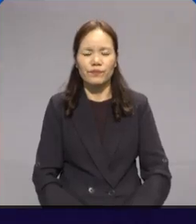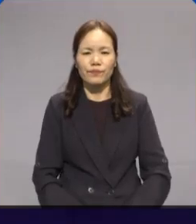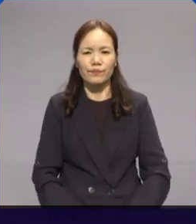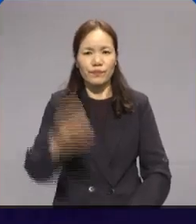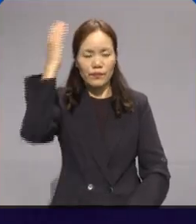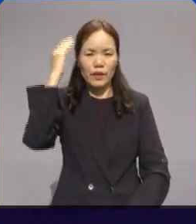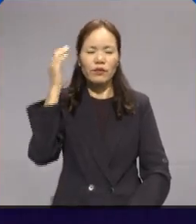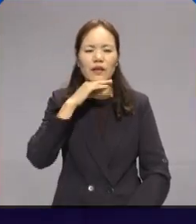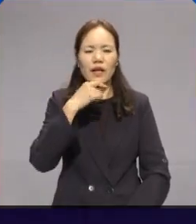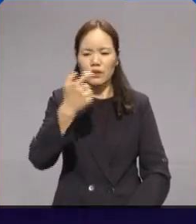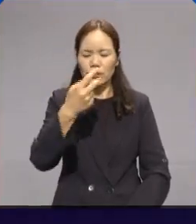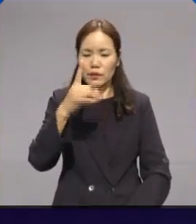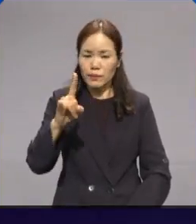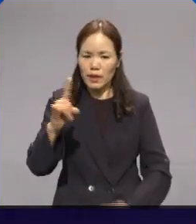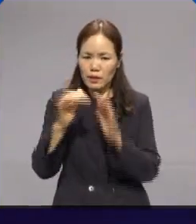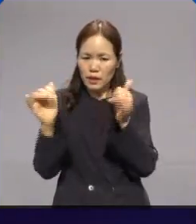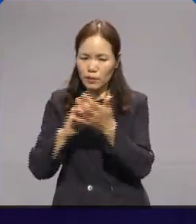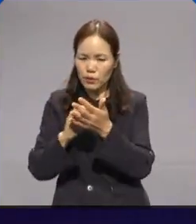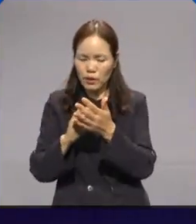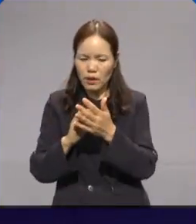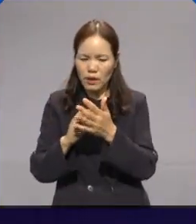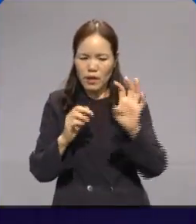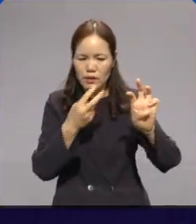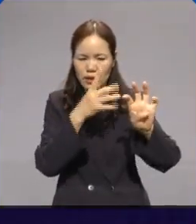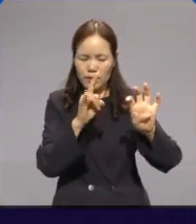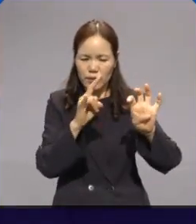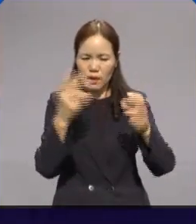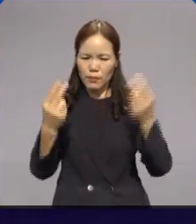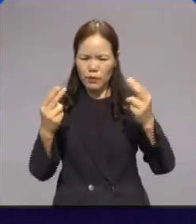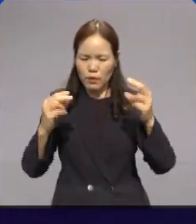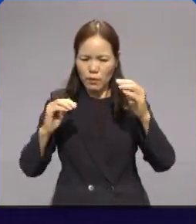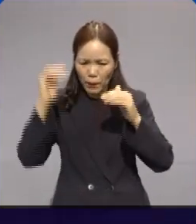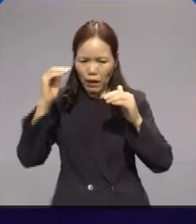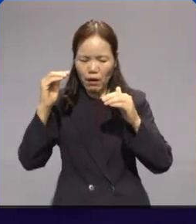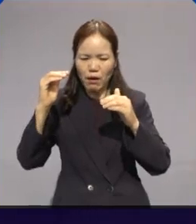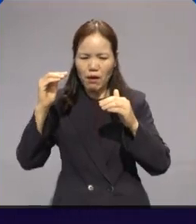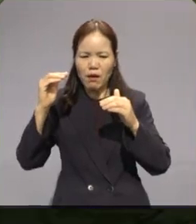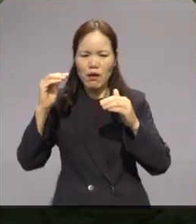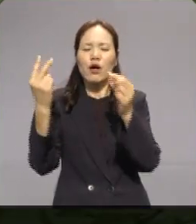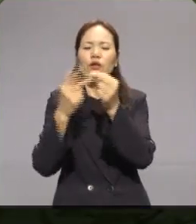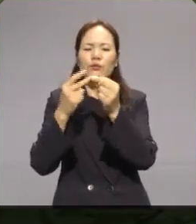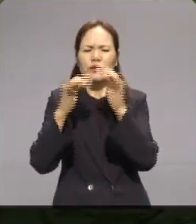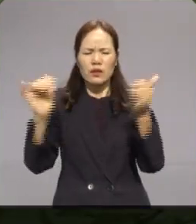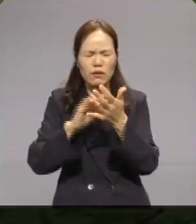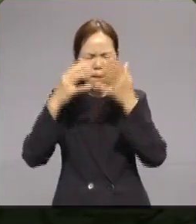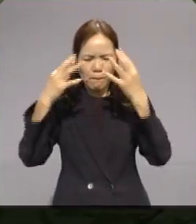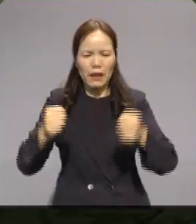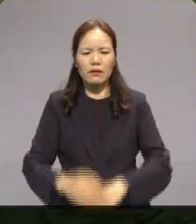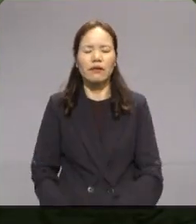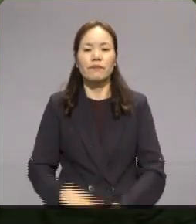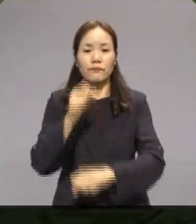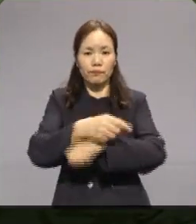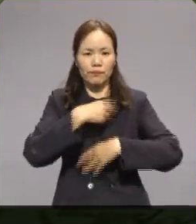우리나라 60대 인구수가 40대 인구수를 앞지르며 50대에 이어 두 번째로 인구가 많은 연령대가 됐습니다